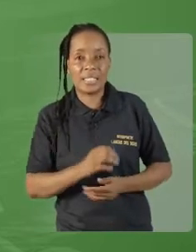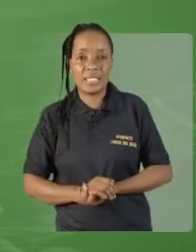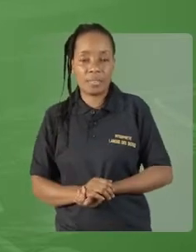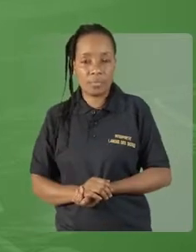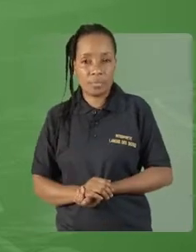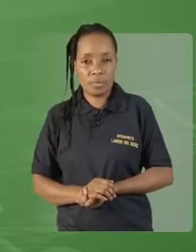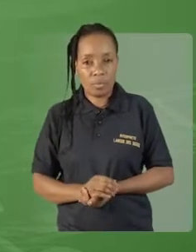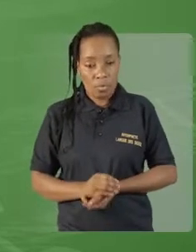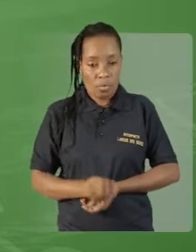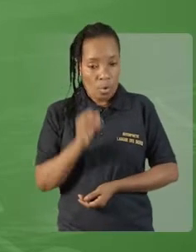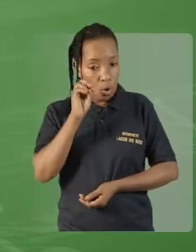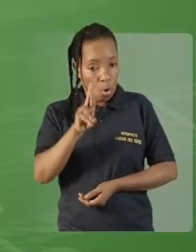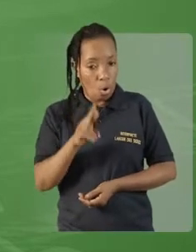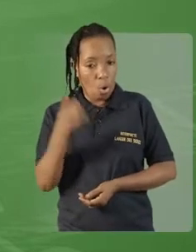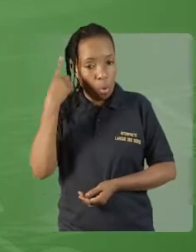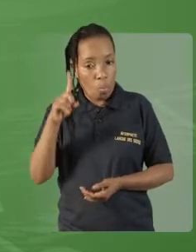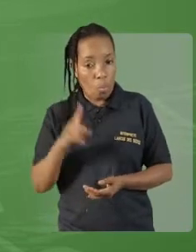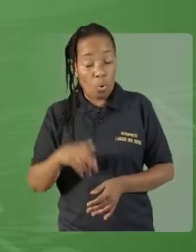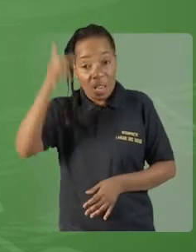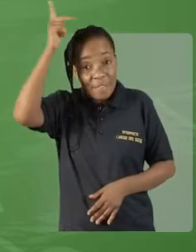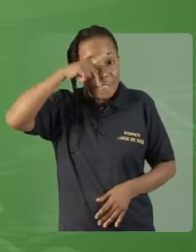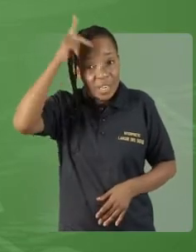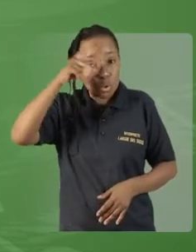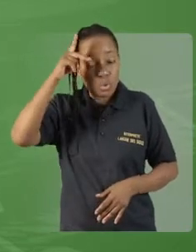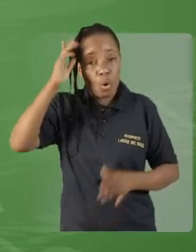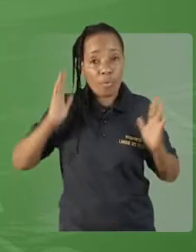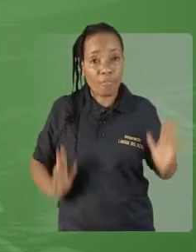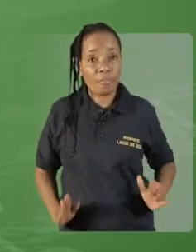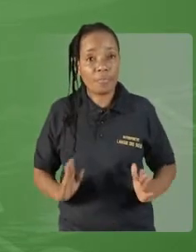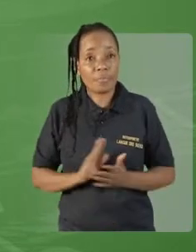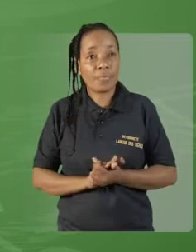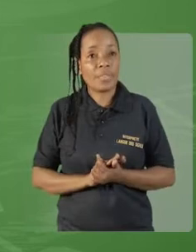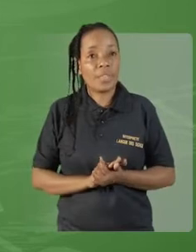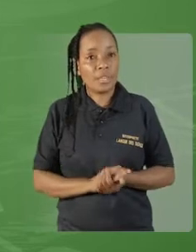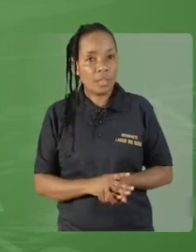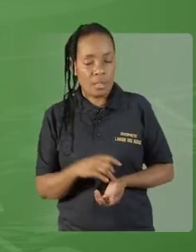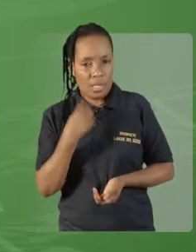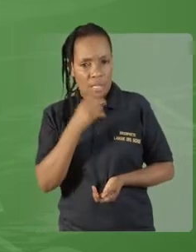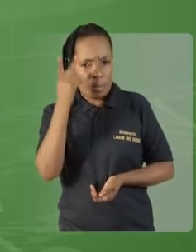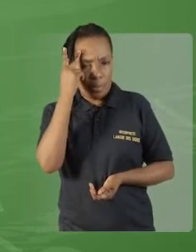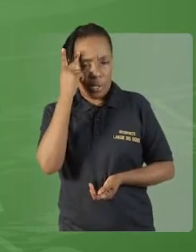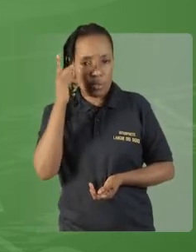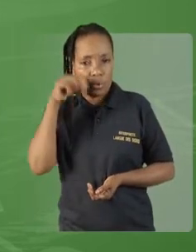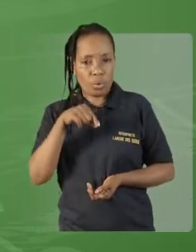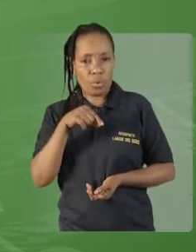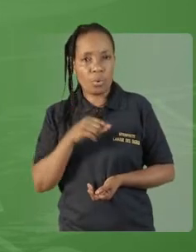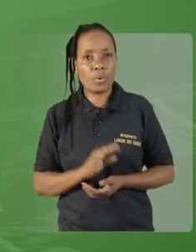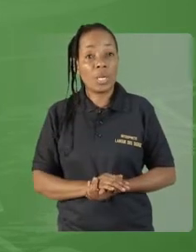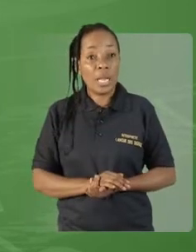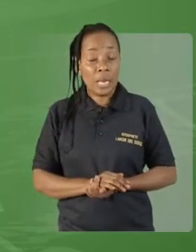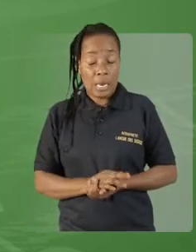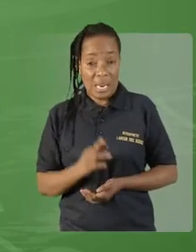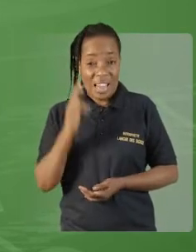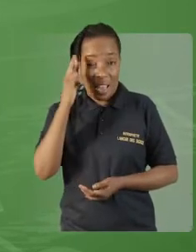Or, pour les rationalistes, c'est-à-dire pour les philosophes qui pensent que la raison est la